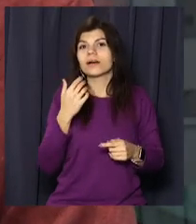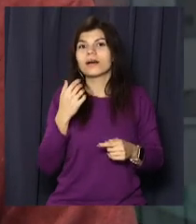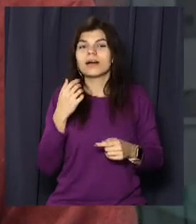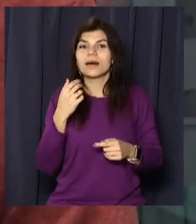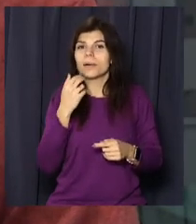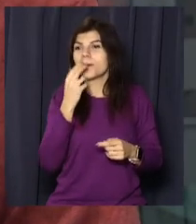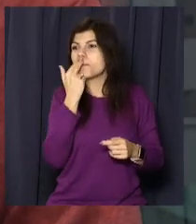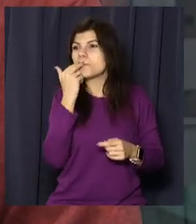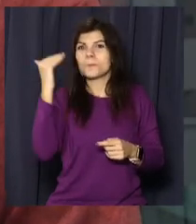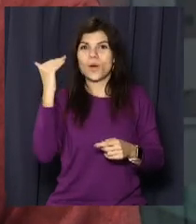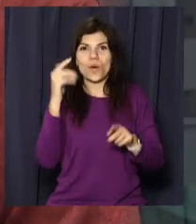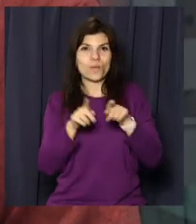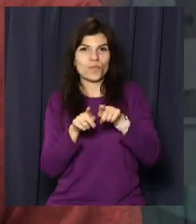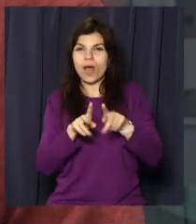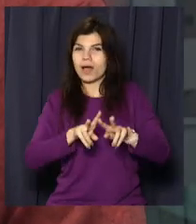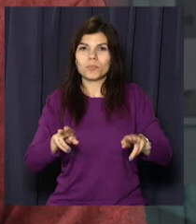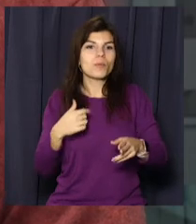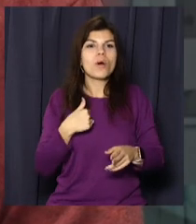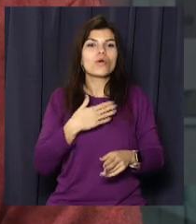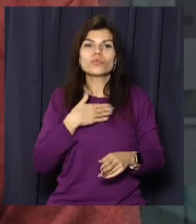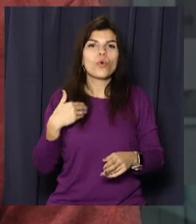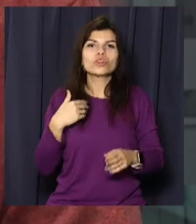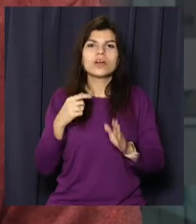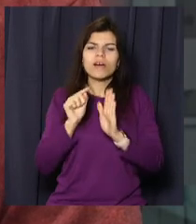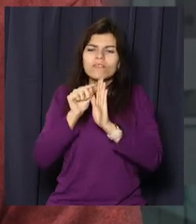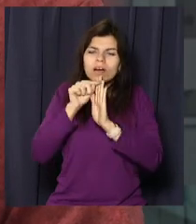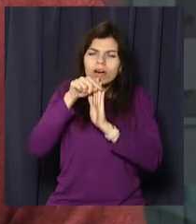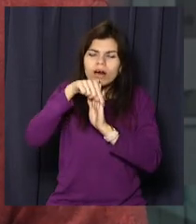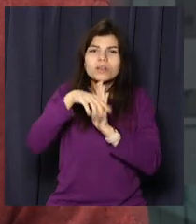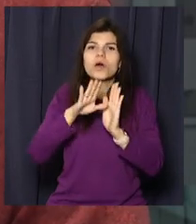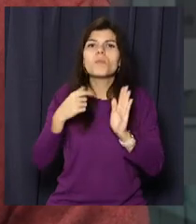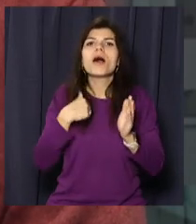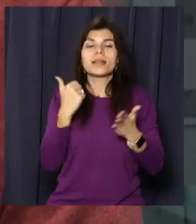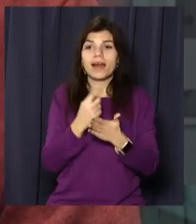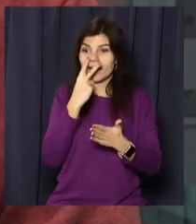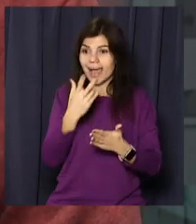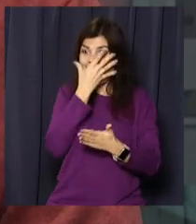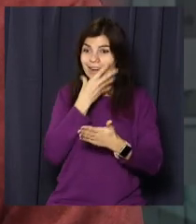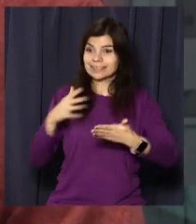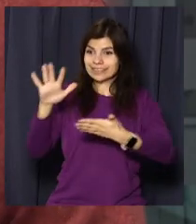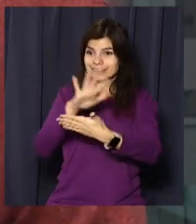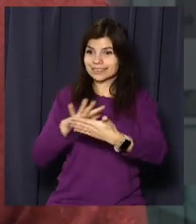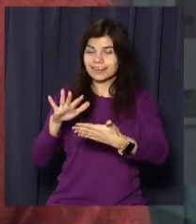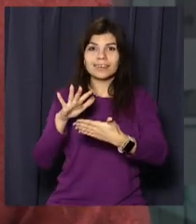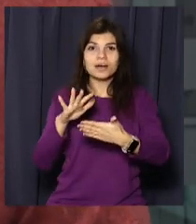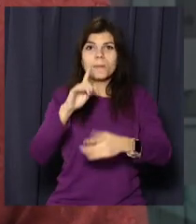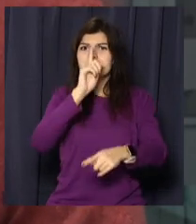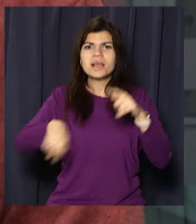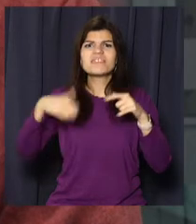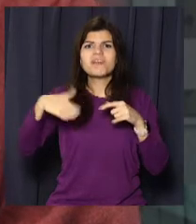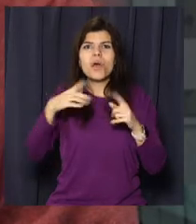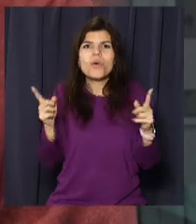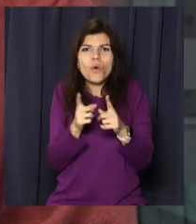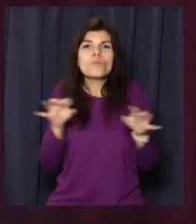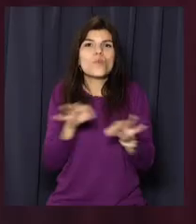хочемо дуже сильно уникати суть події, нам потрібна яскрава обкладинка, там швидке відео,